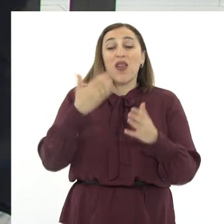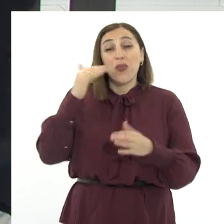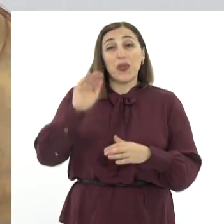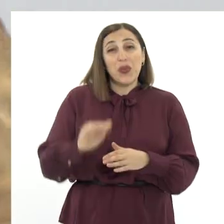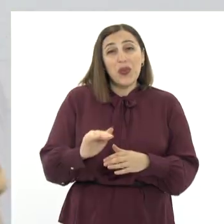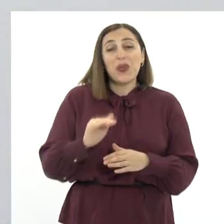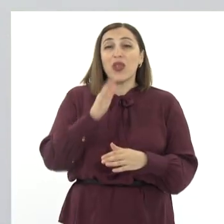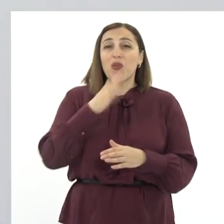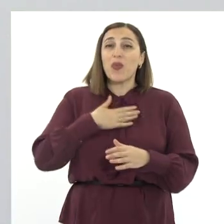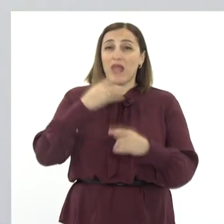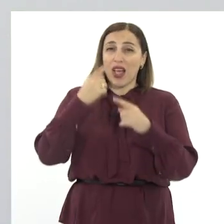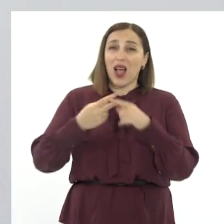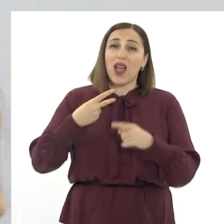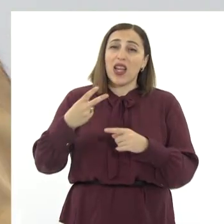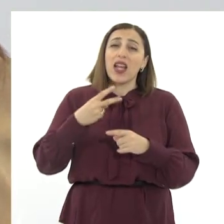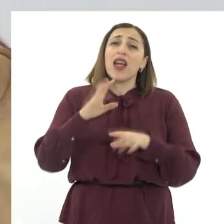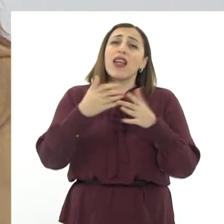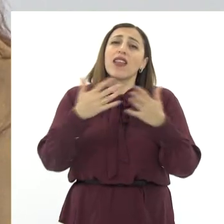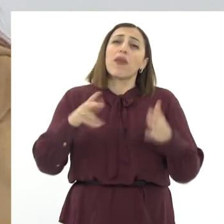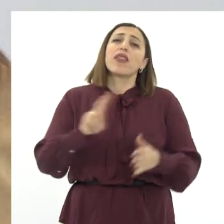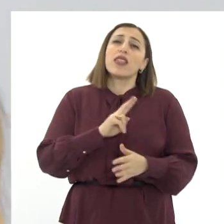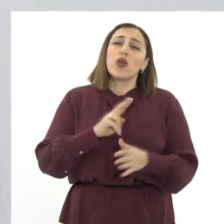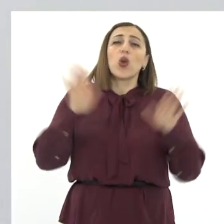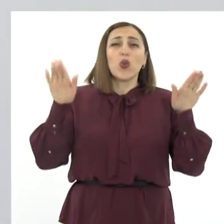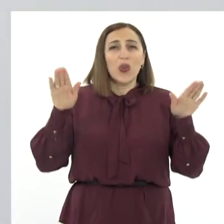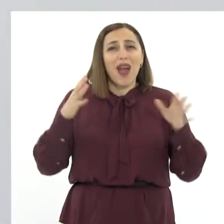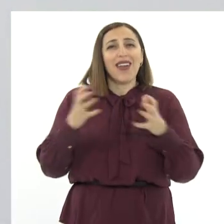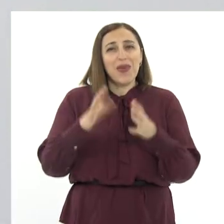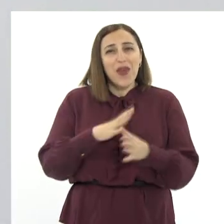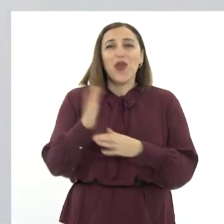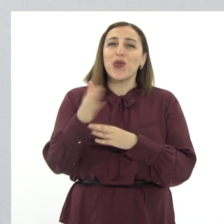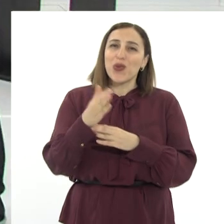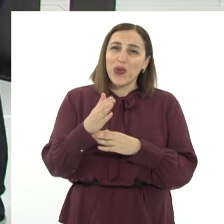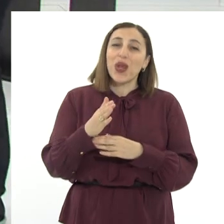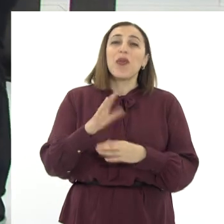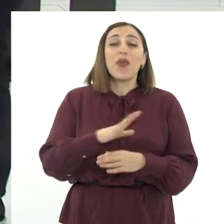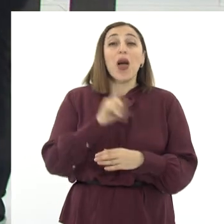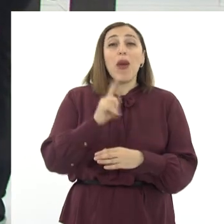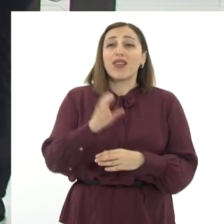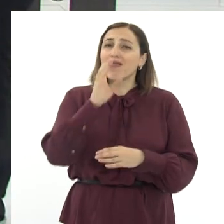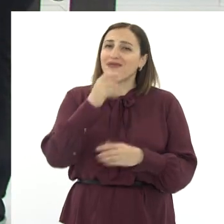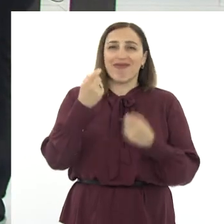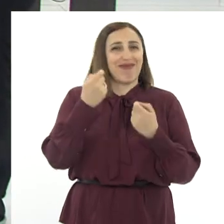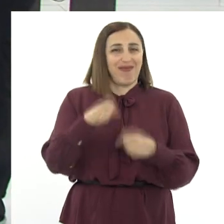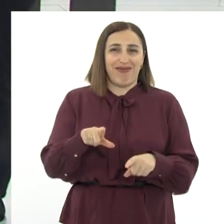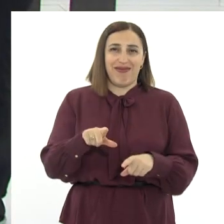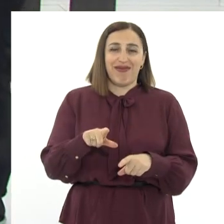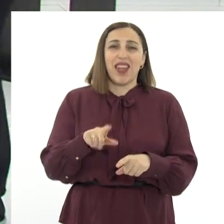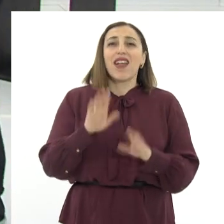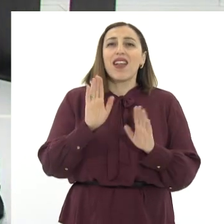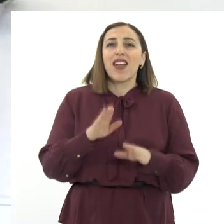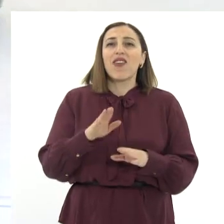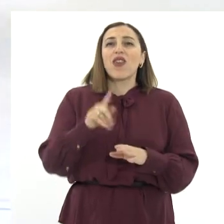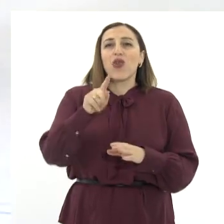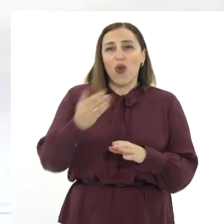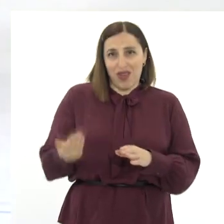մենք փոքր ենք, եղբորս հետ շատ էինք կենթանիներ սիրում, պահել ենք թութակներ, պահել ենք ձկներ, բայց երբևիցե շուն ոչ։